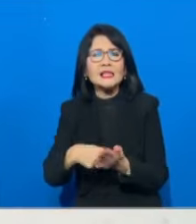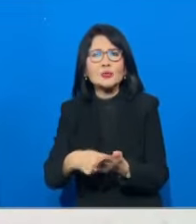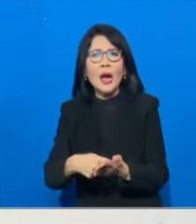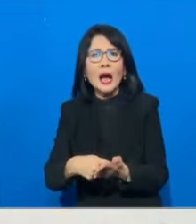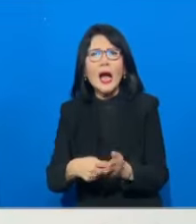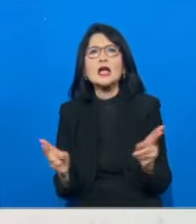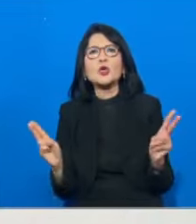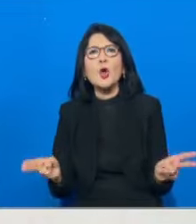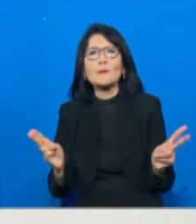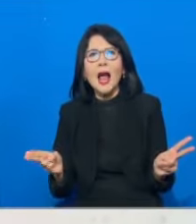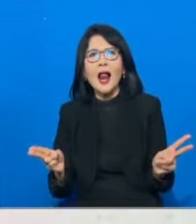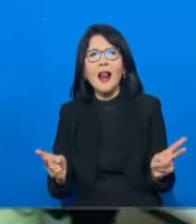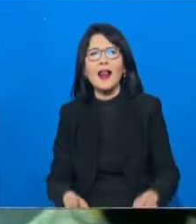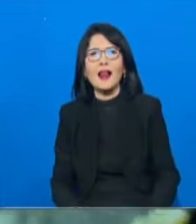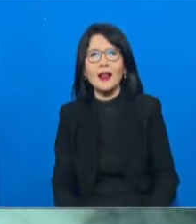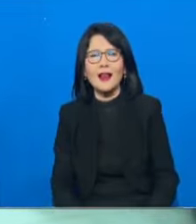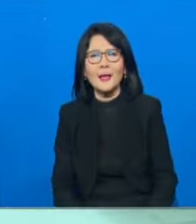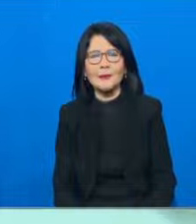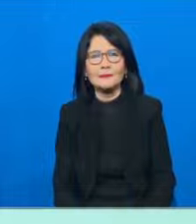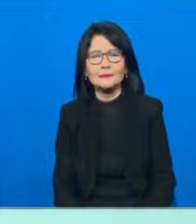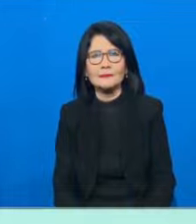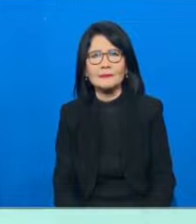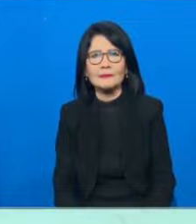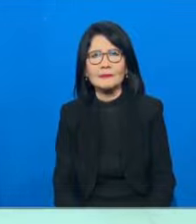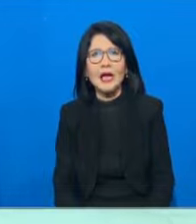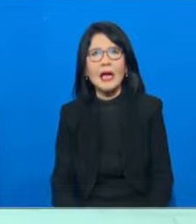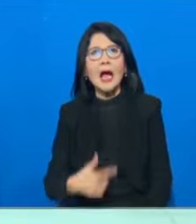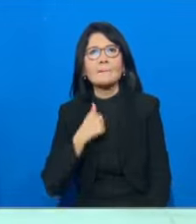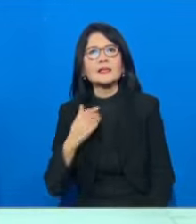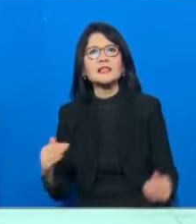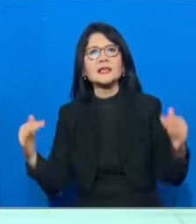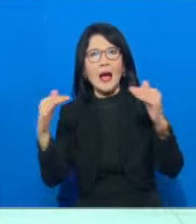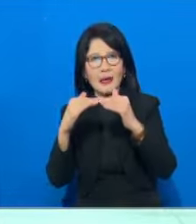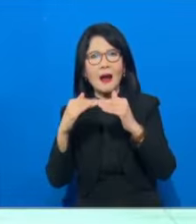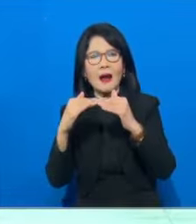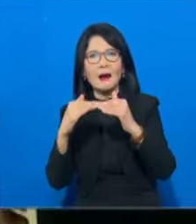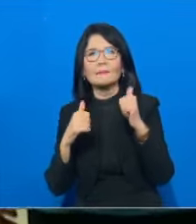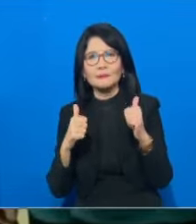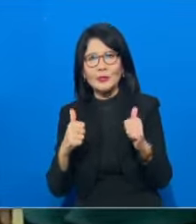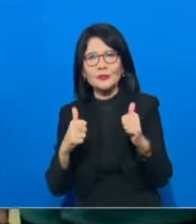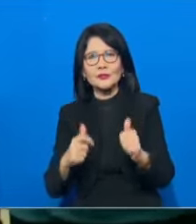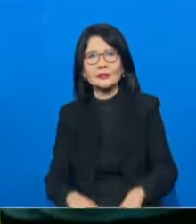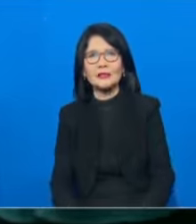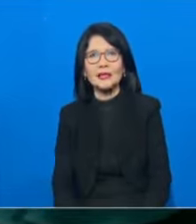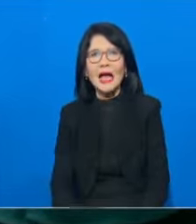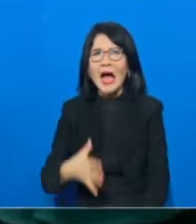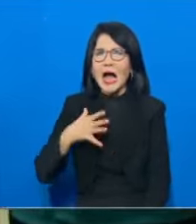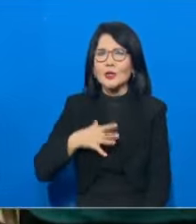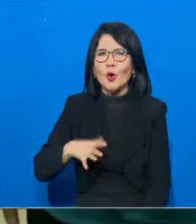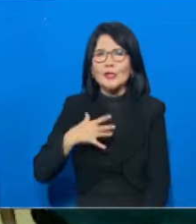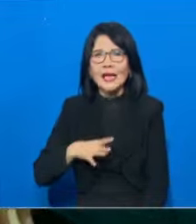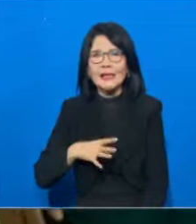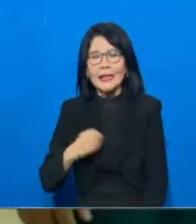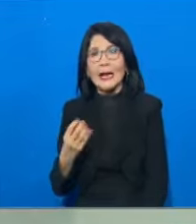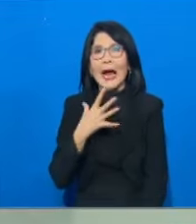Yang Yang awas yang tidak disabilitas bahkan bisa setara nah ini yang dosennya sendiri bisa jadi